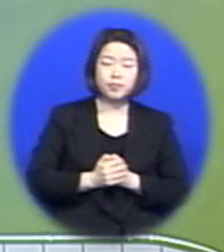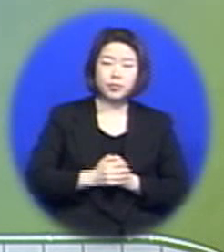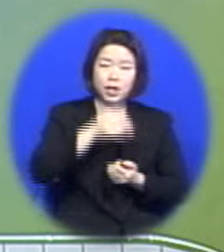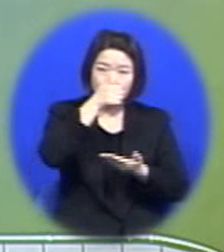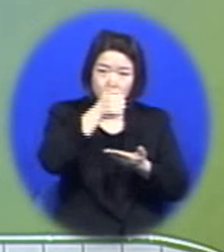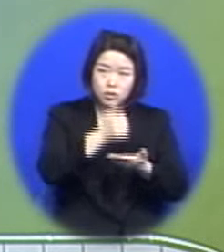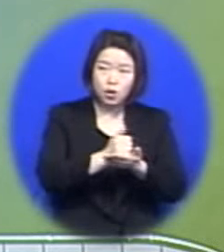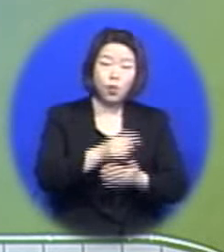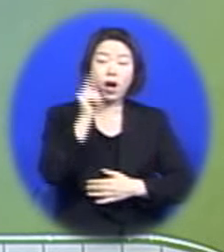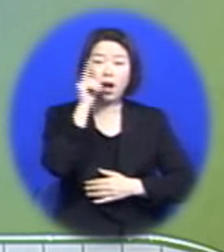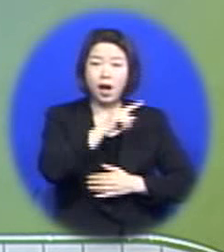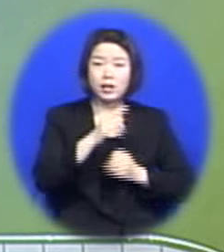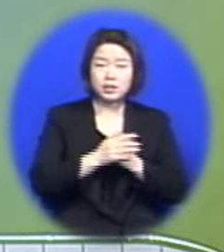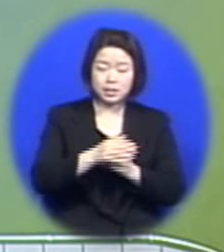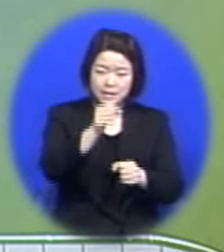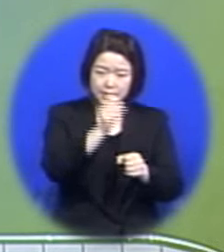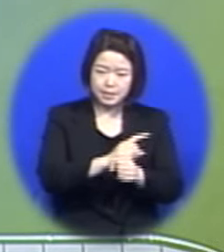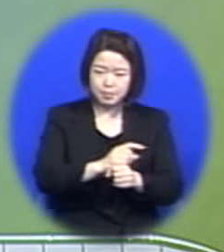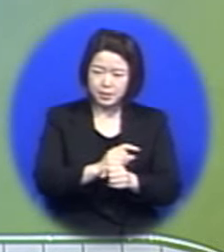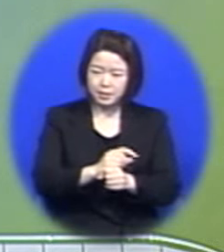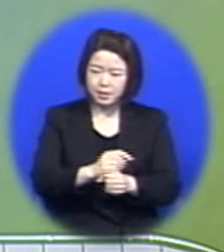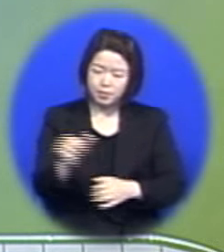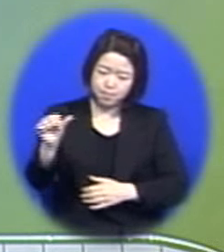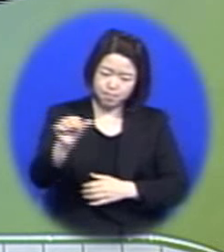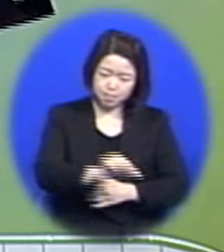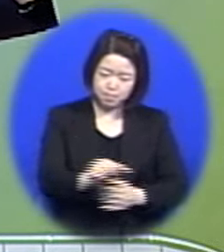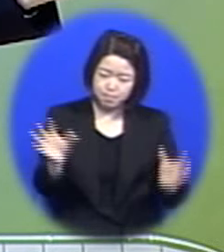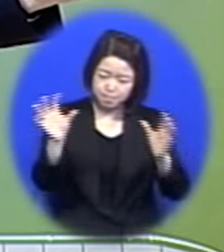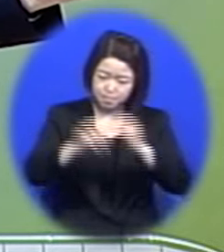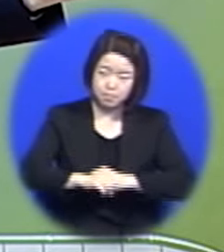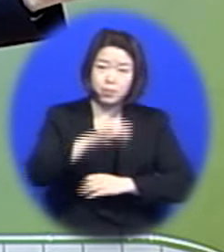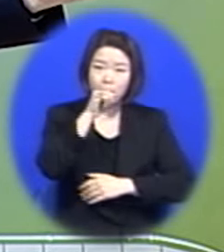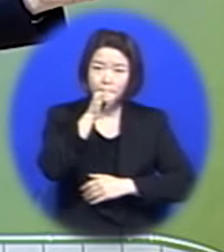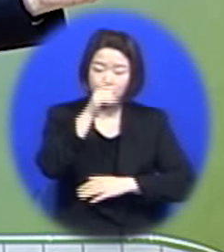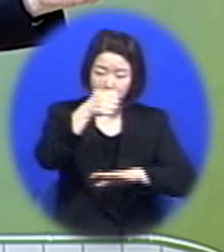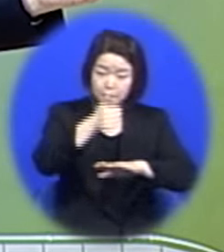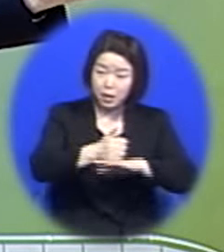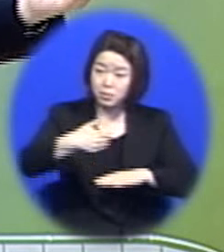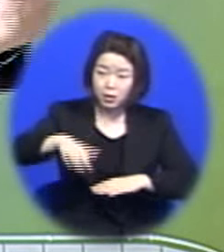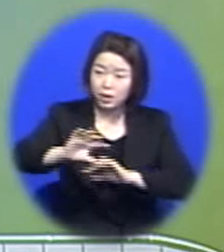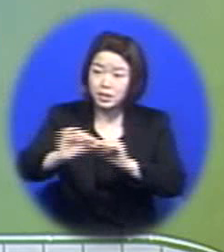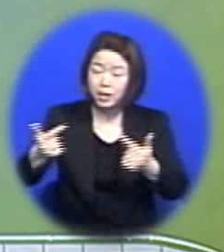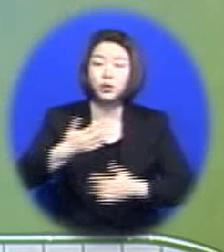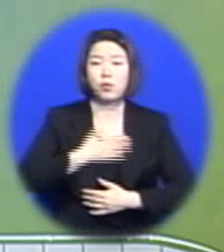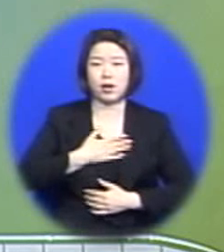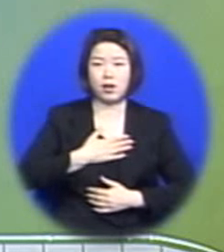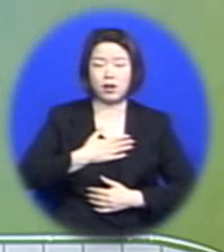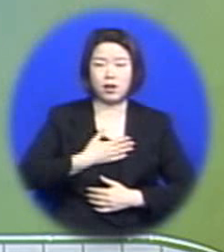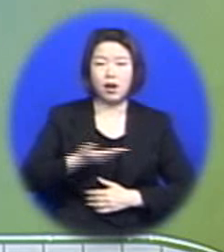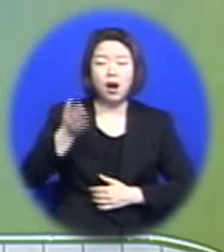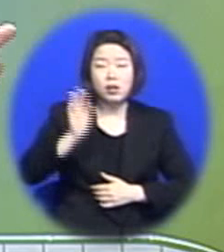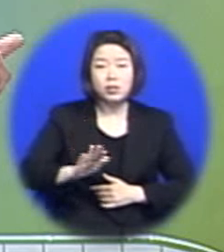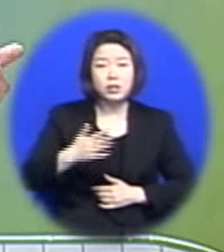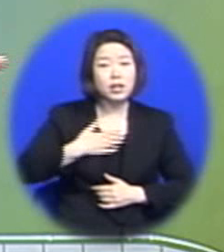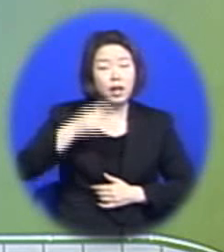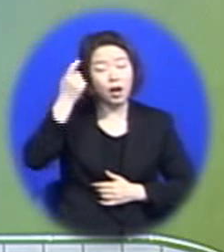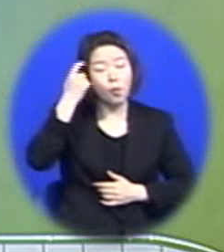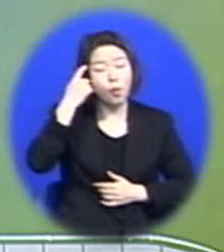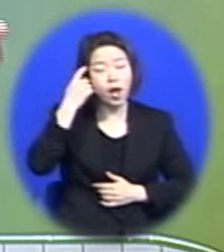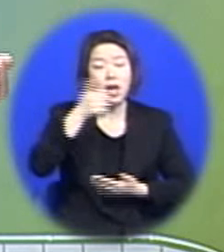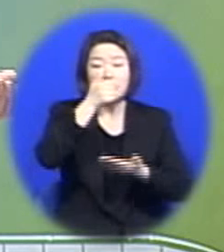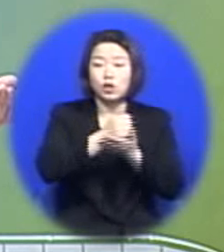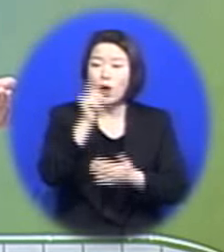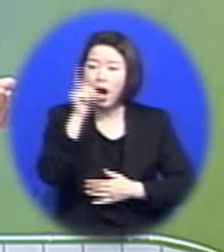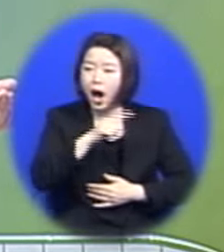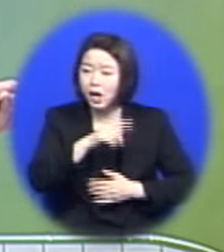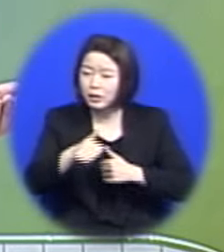죄와 악은 이미 꺾어졌어요. 마지막까지 안 가봐도 알아요. 그런데 내가 왜 죄와 악을 따라가요? 왜 그것